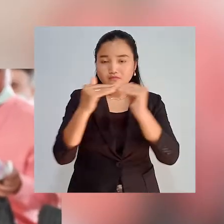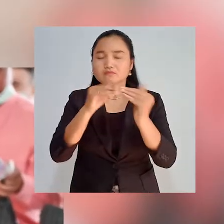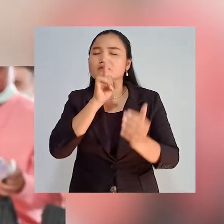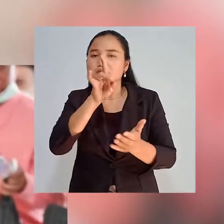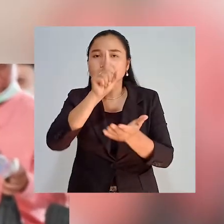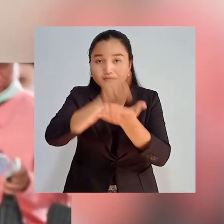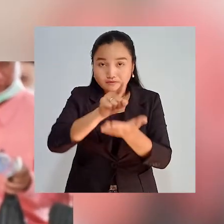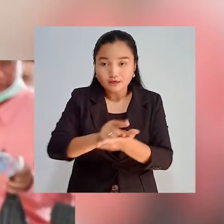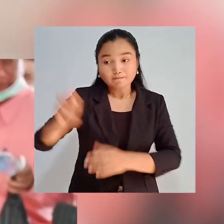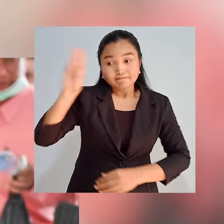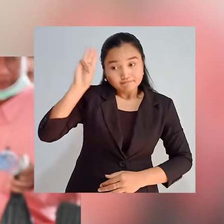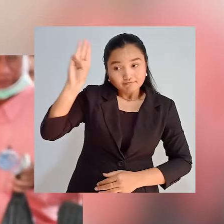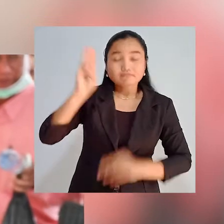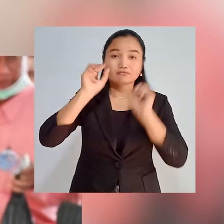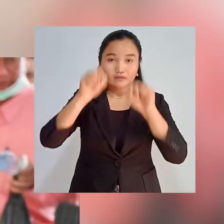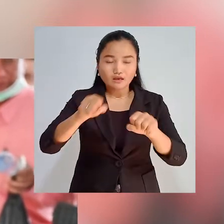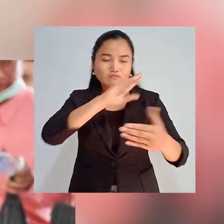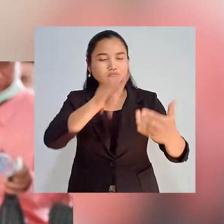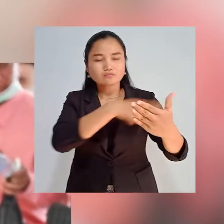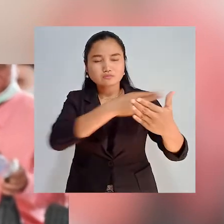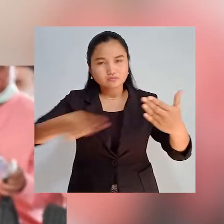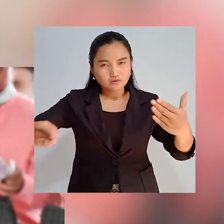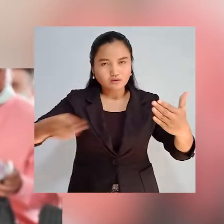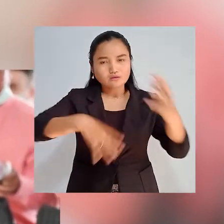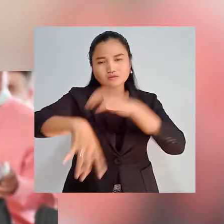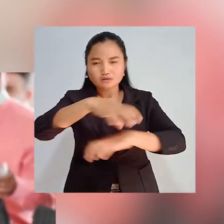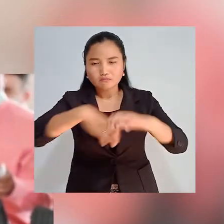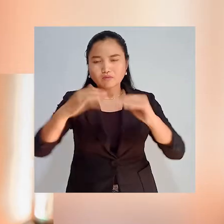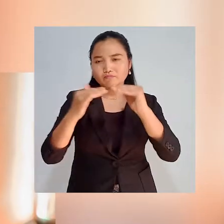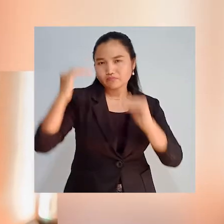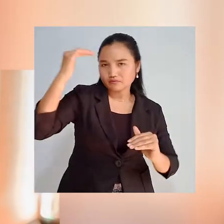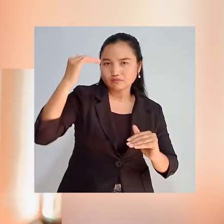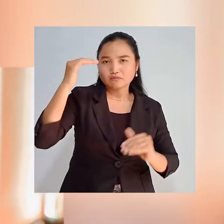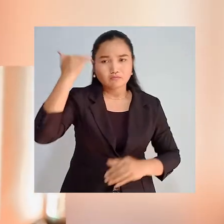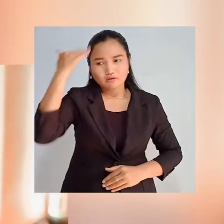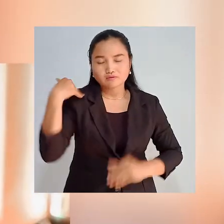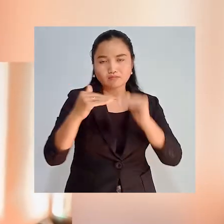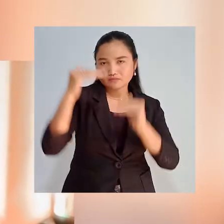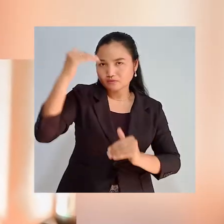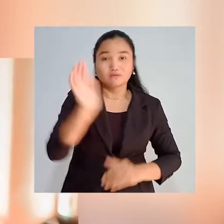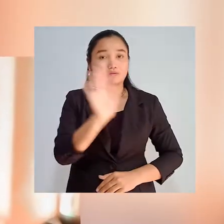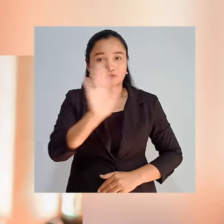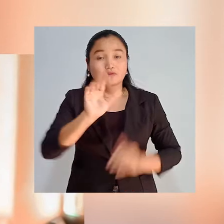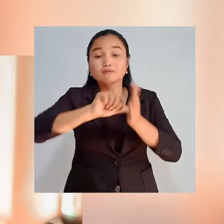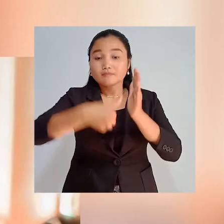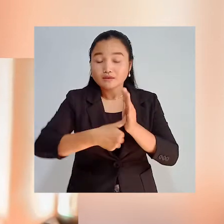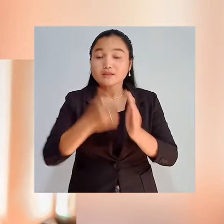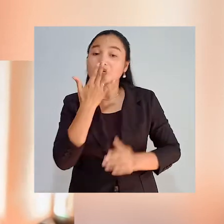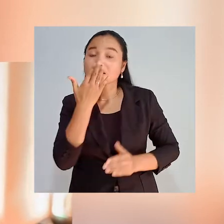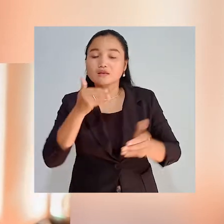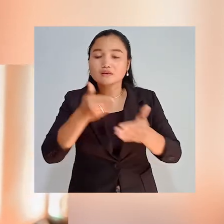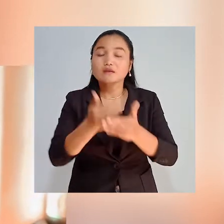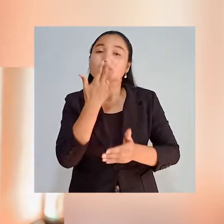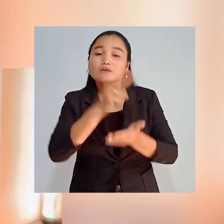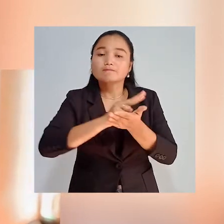ន៍នៅក្នុងការធានាឲ្យបានថាយើងអាចលុបបំបាត់វិកលភាព Gender នៅក្នុងវិស័យទឹកស្អាតនិងអនាម័យដោយប